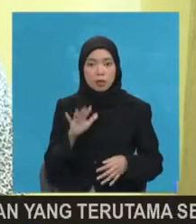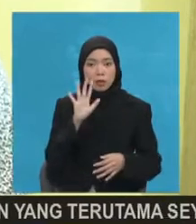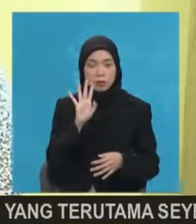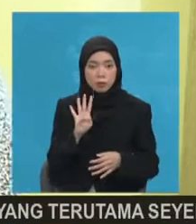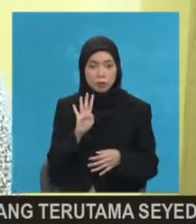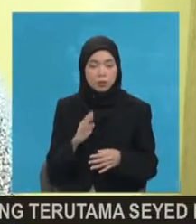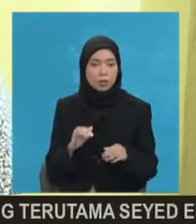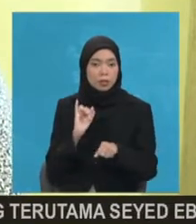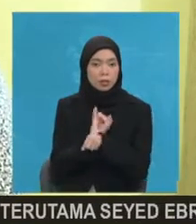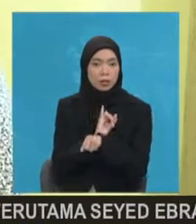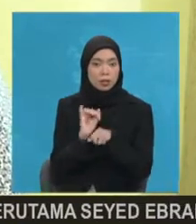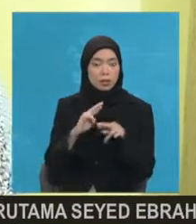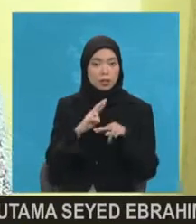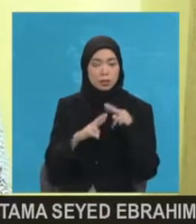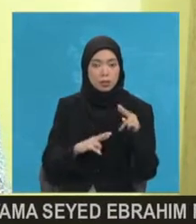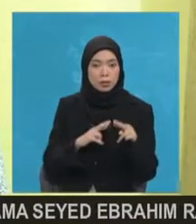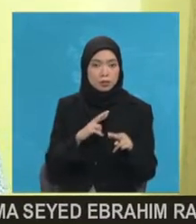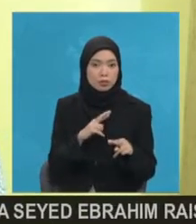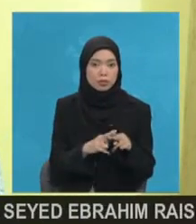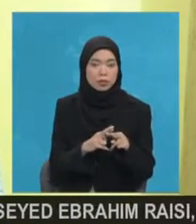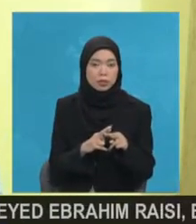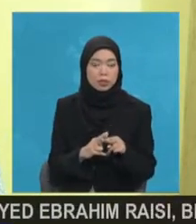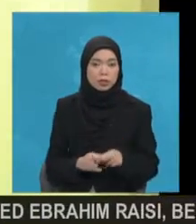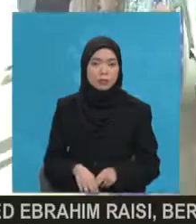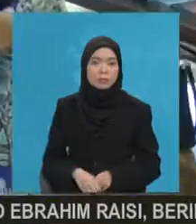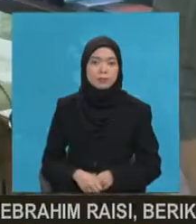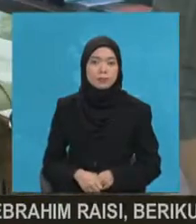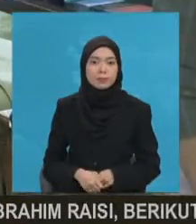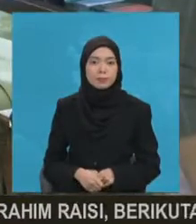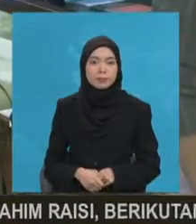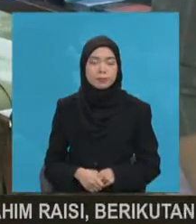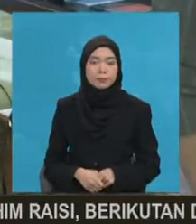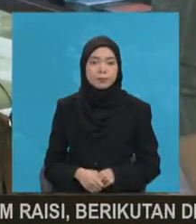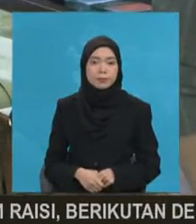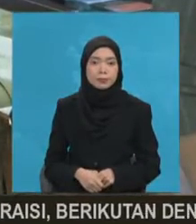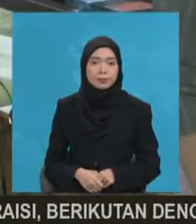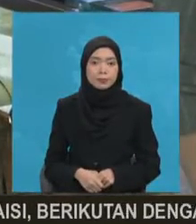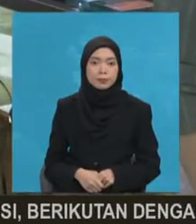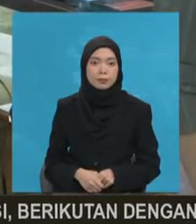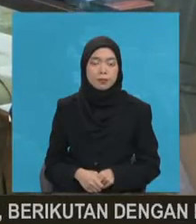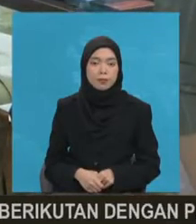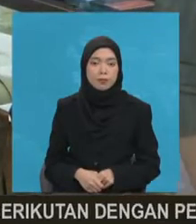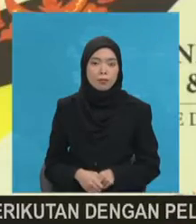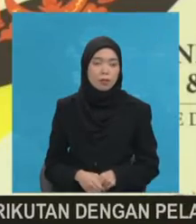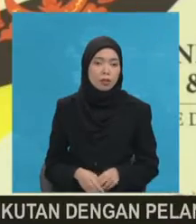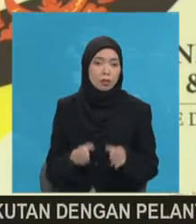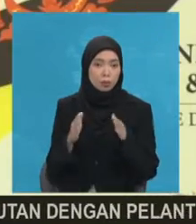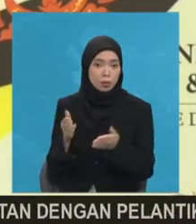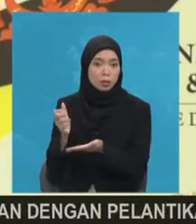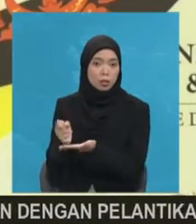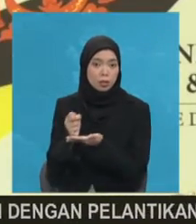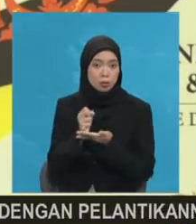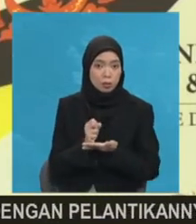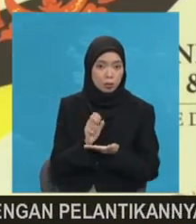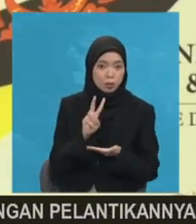Revolution untuk rangkaian teknologi maklumat maklumat bagi negara Brunei Darussalam try to penerima Anugerah fulbright